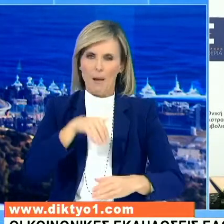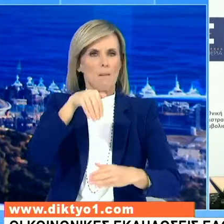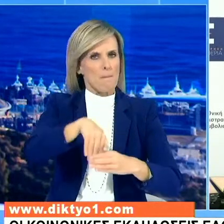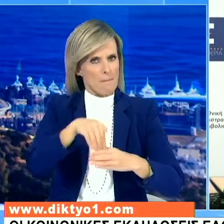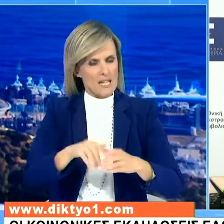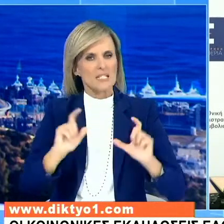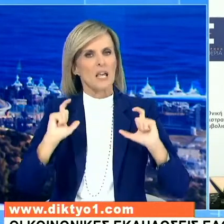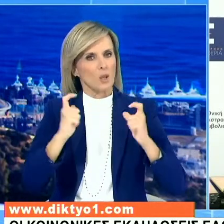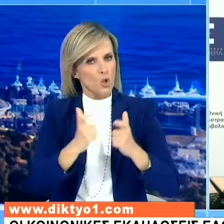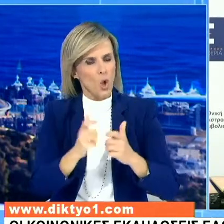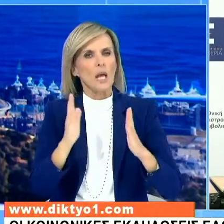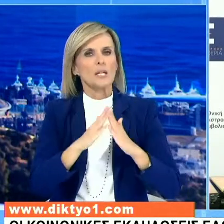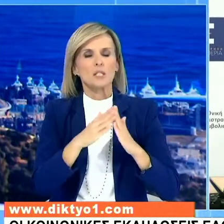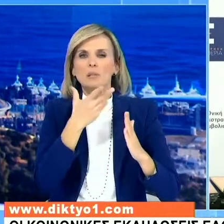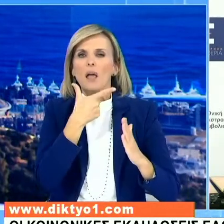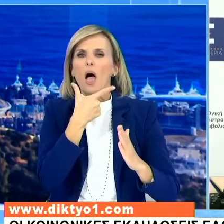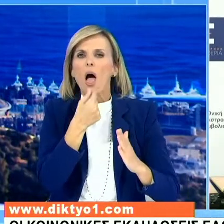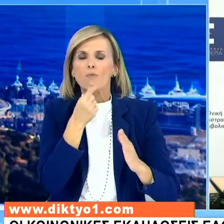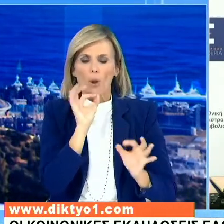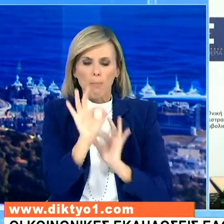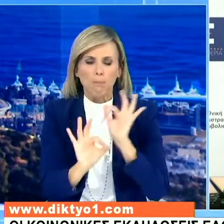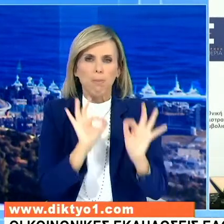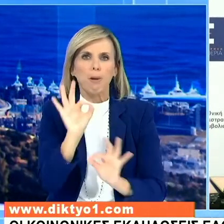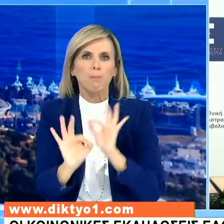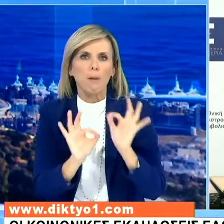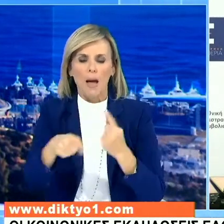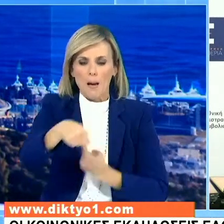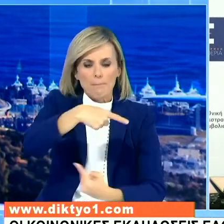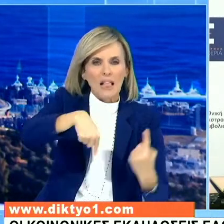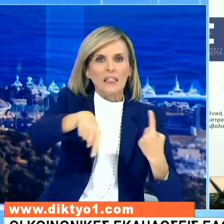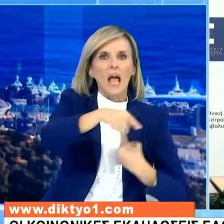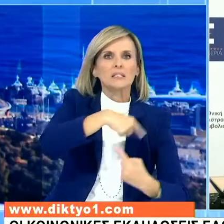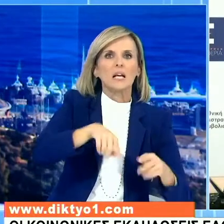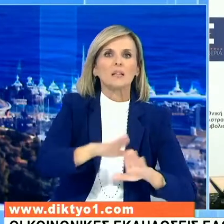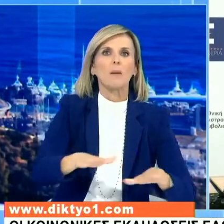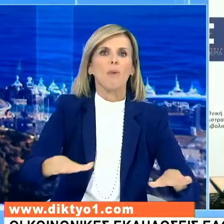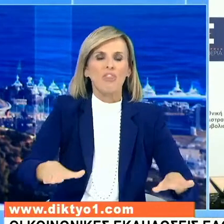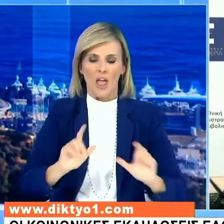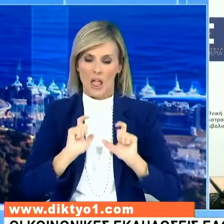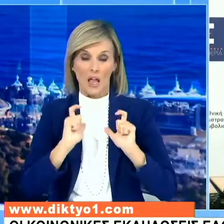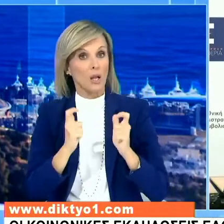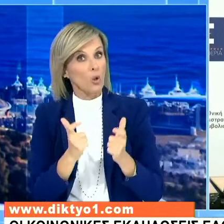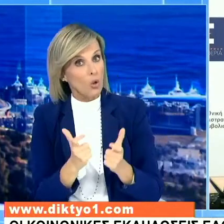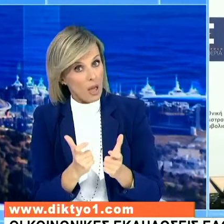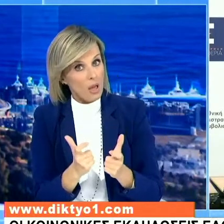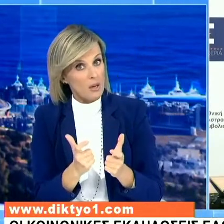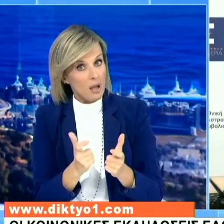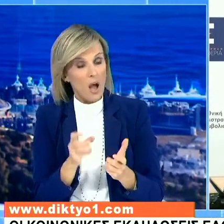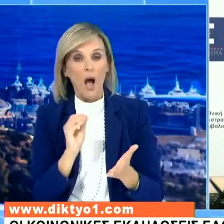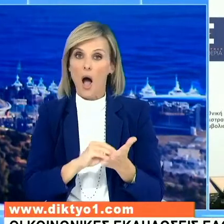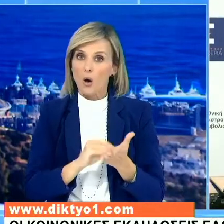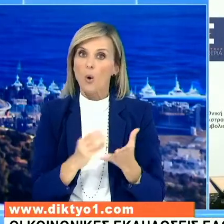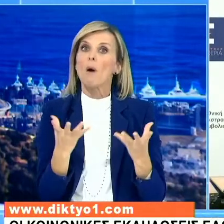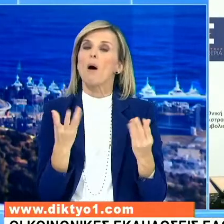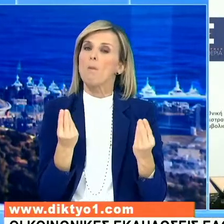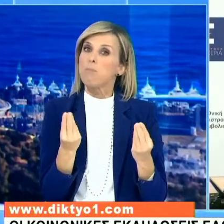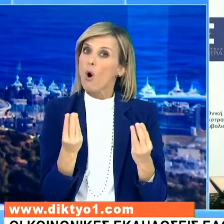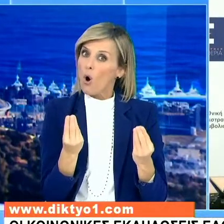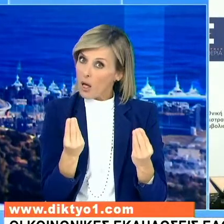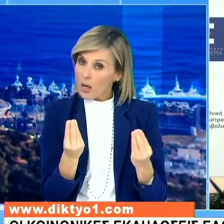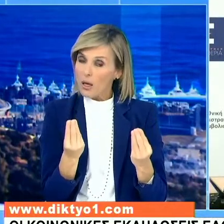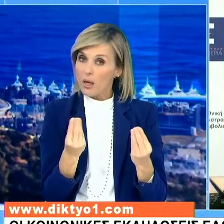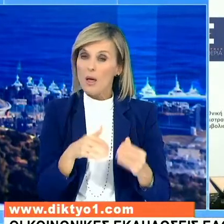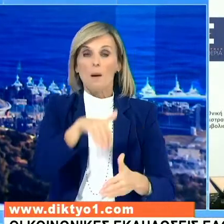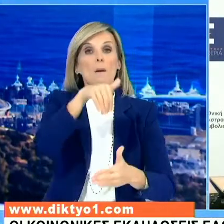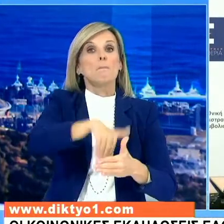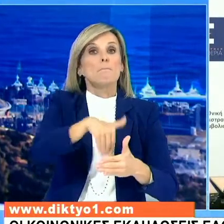μετάδοση. Και έτσι βλέπουμε σε περιοχές με αυξημένο αριθμό κρουσμάτων στα σχολεία να έχουμε επίσης αυξημένο αριθμό κρουσμάτων στις ηλικίες 35